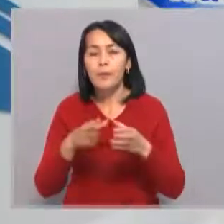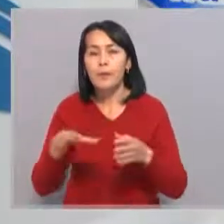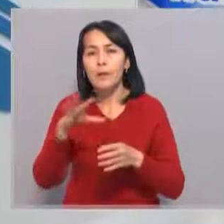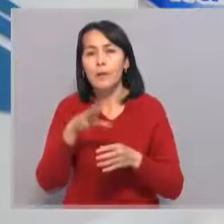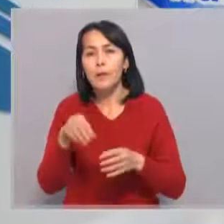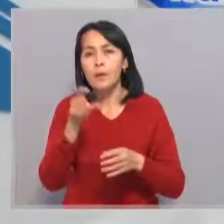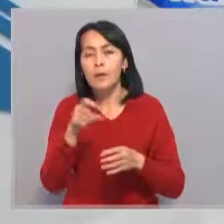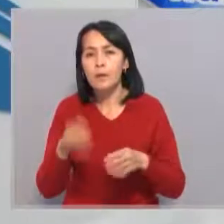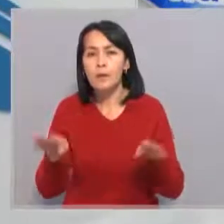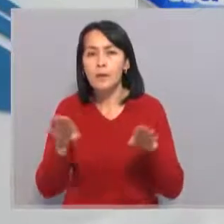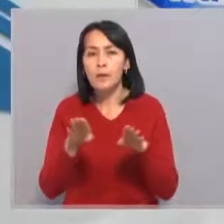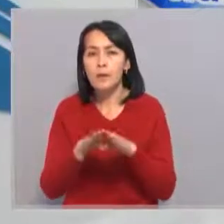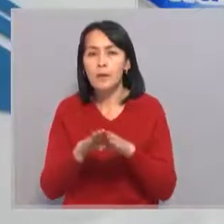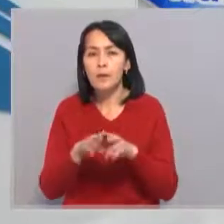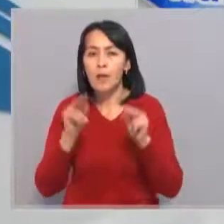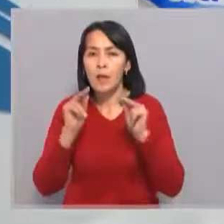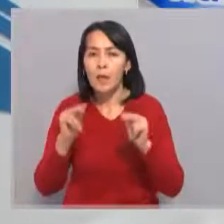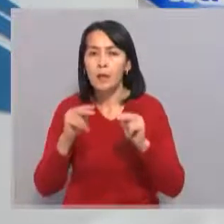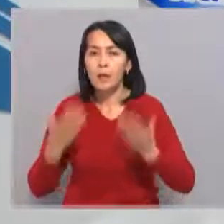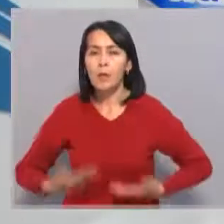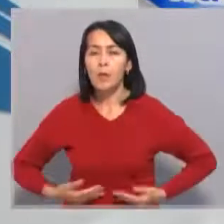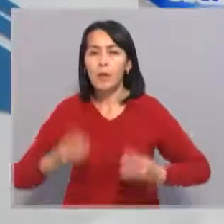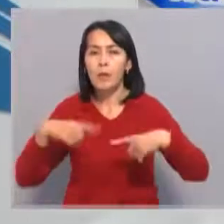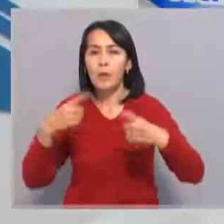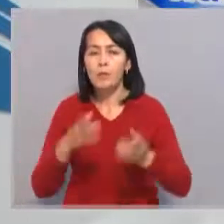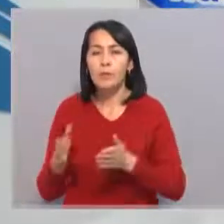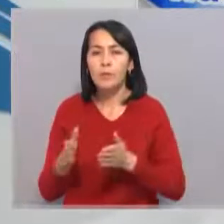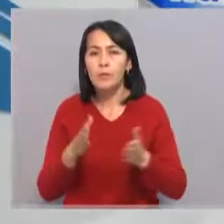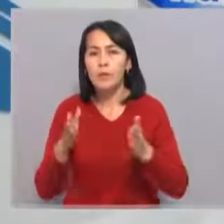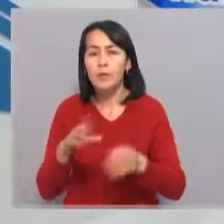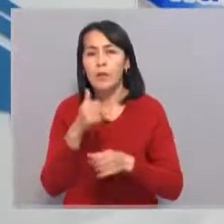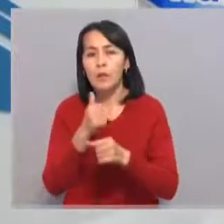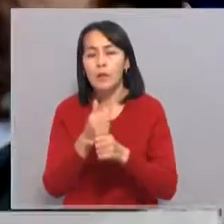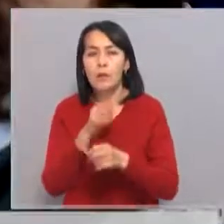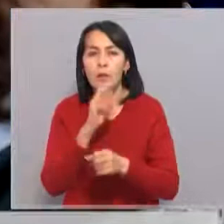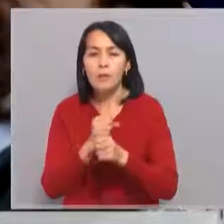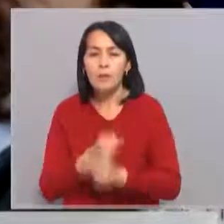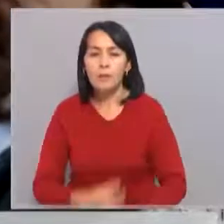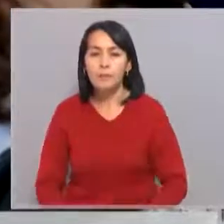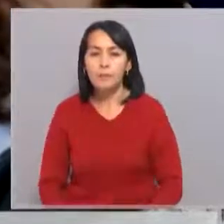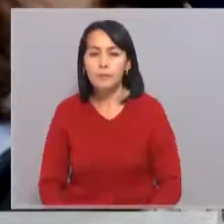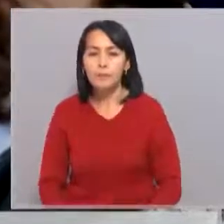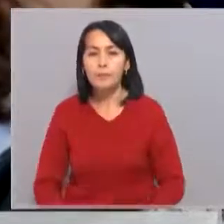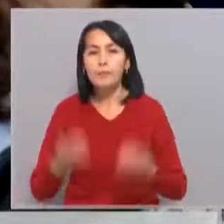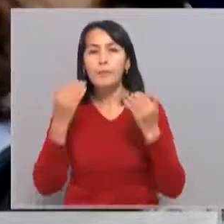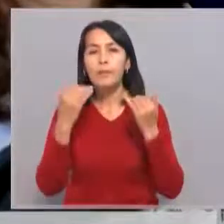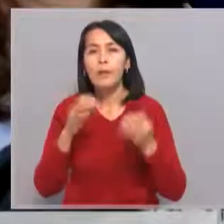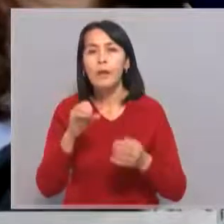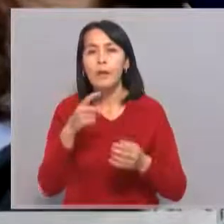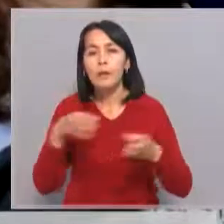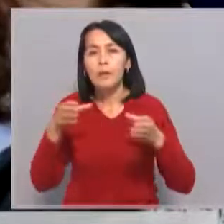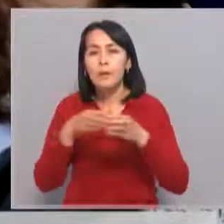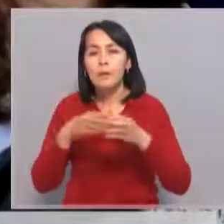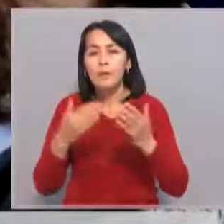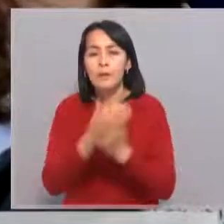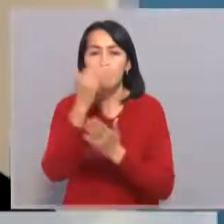барлық азаматтар тең деңгейде әділетті қоғамды қалыптастыру жолындағы негізде жасалынған. Бұл үрдіс Аманат партиясының